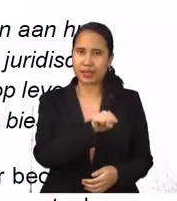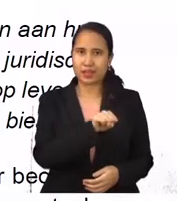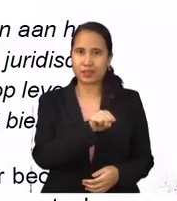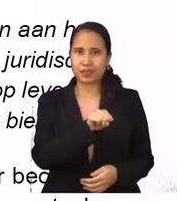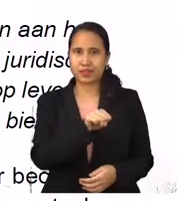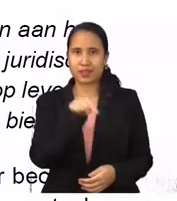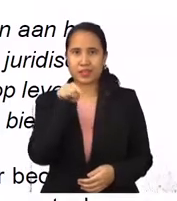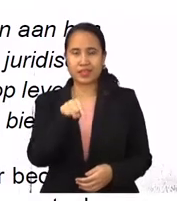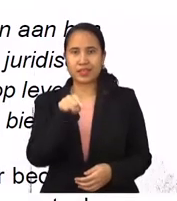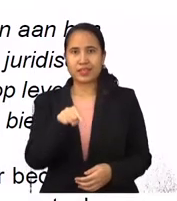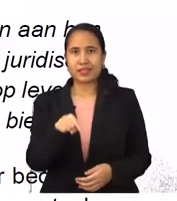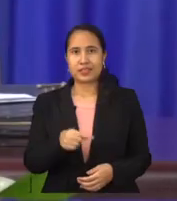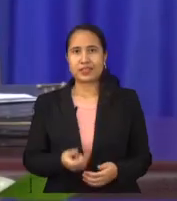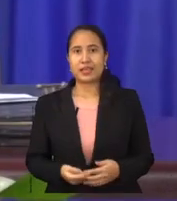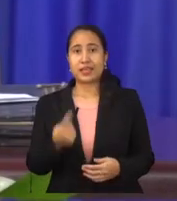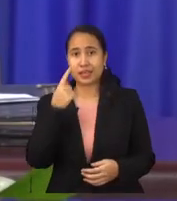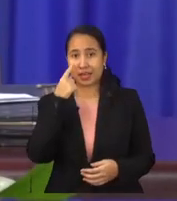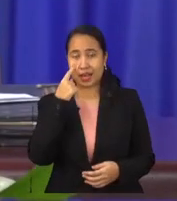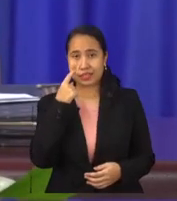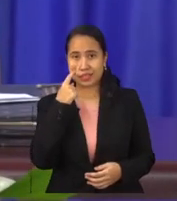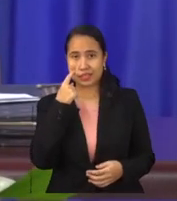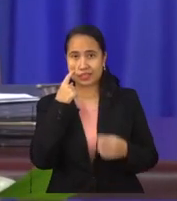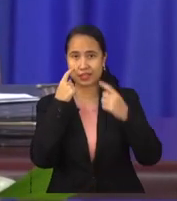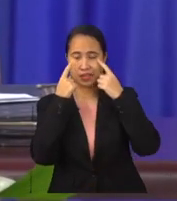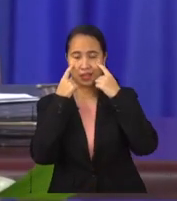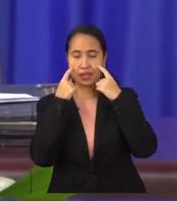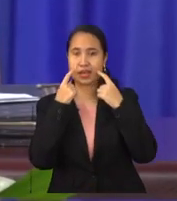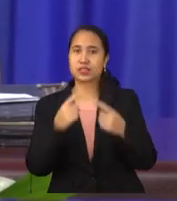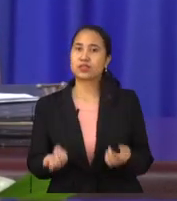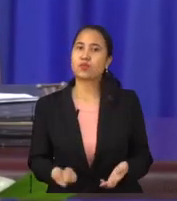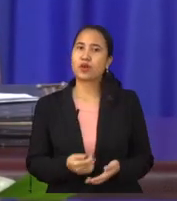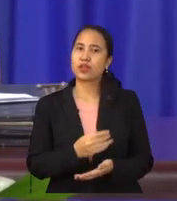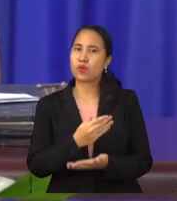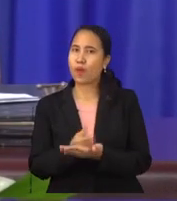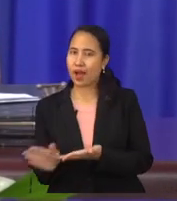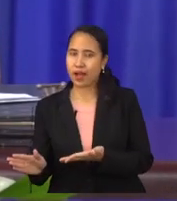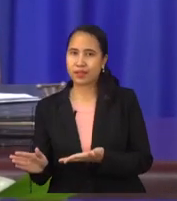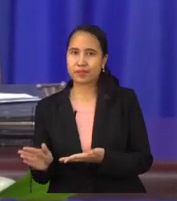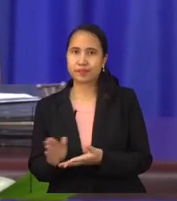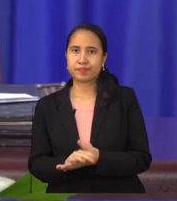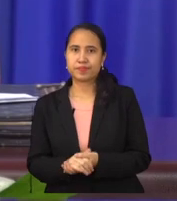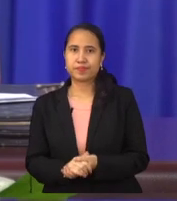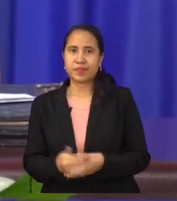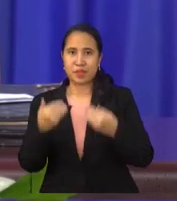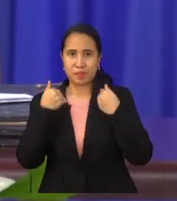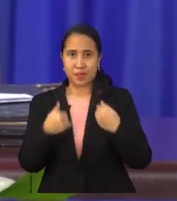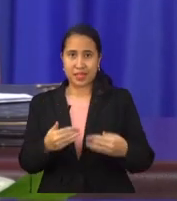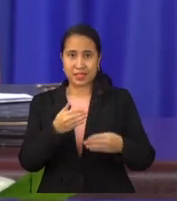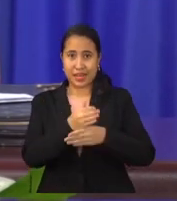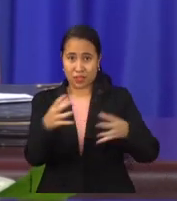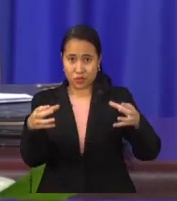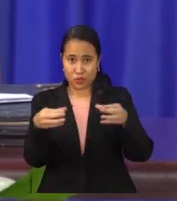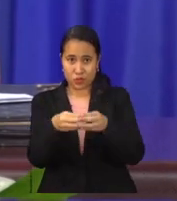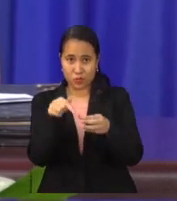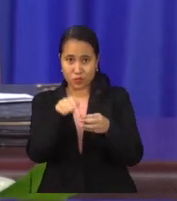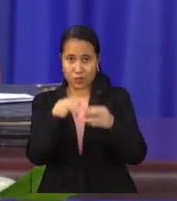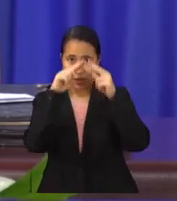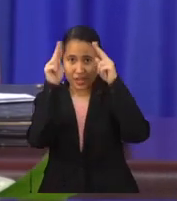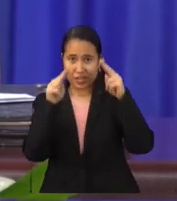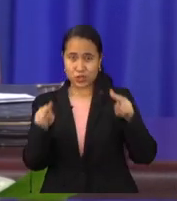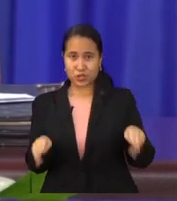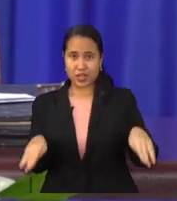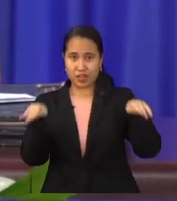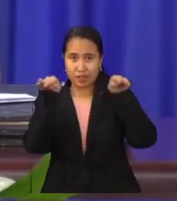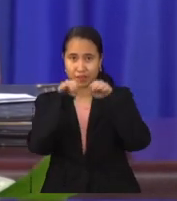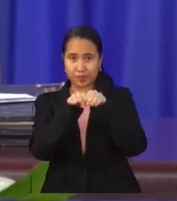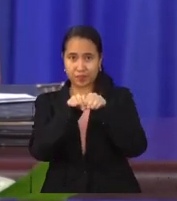juist die mogelijkheden worden teniet gedaan. Het Mensenrechtencomité van het Internationaal Verdrag